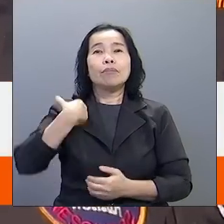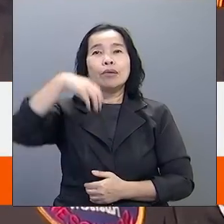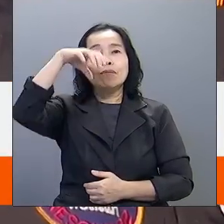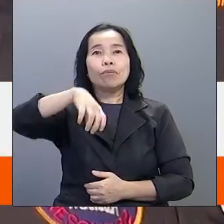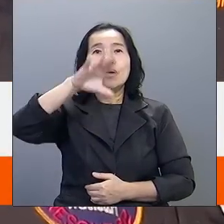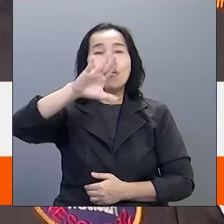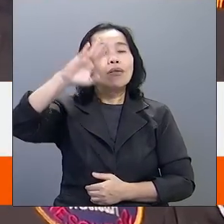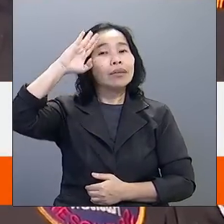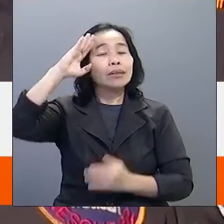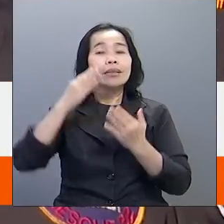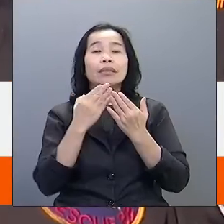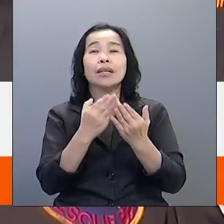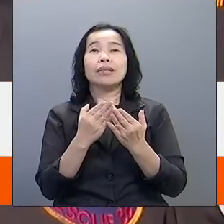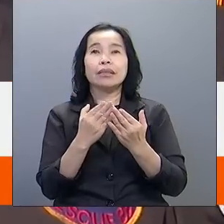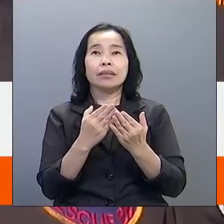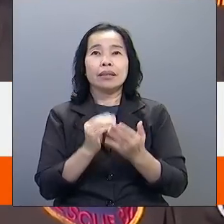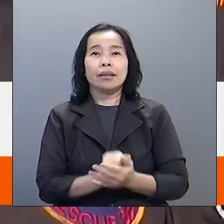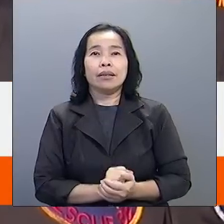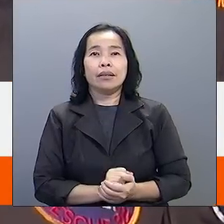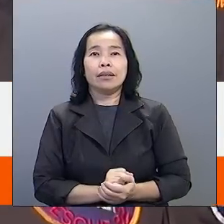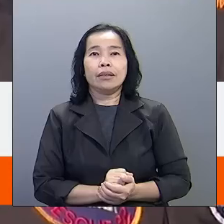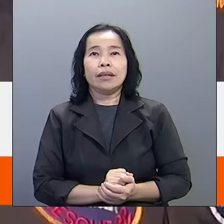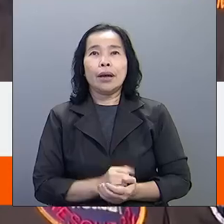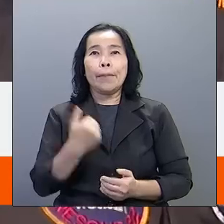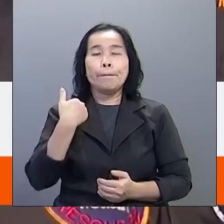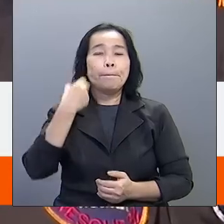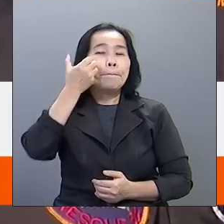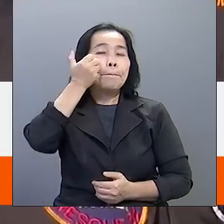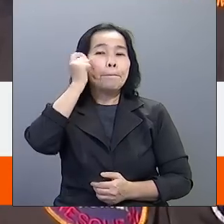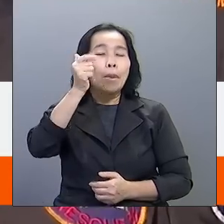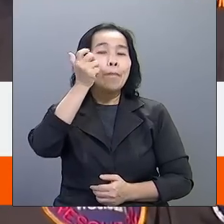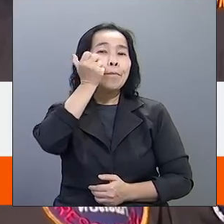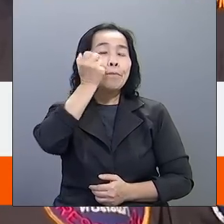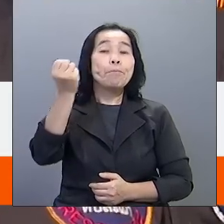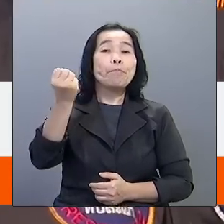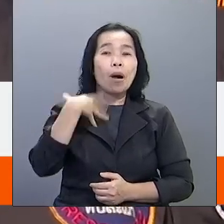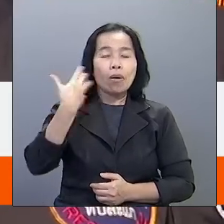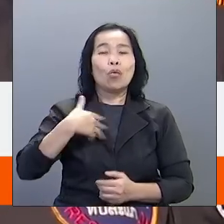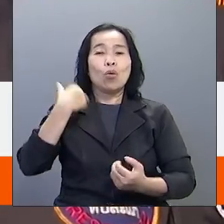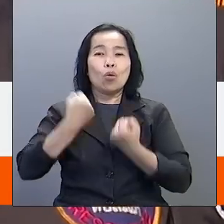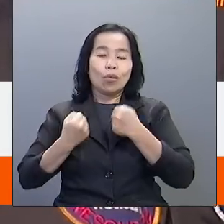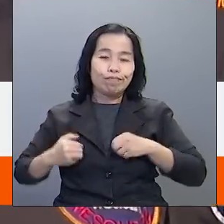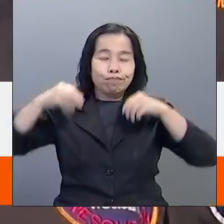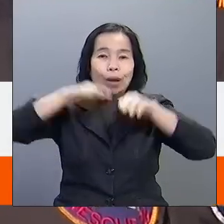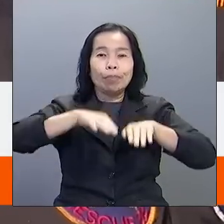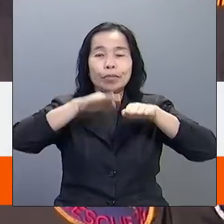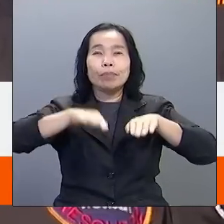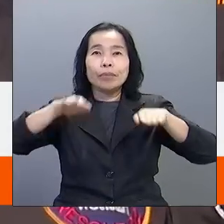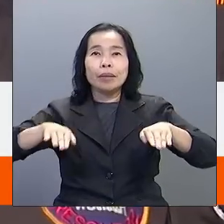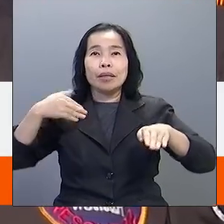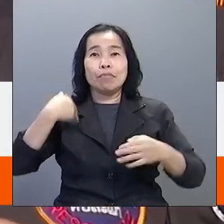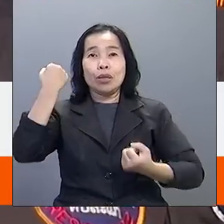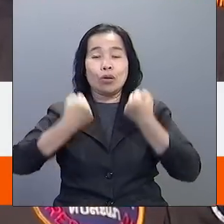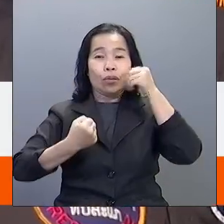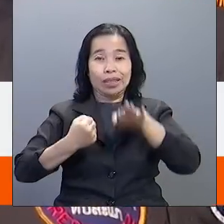กองทัพเรือนะครับเขาจะให้สัญญาณเราก็จะลำเลียงรถตามที่เราตั้งไว้โดยมีรถ1